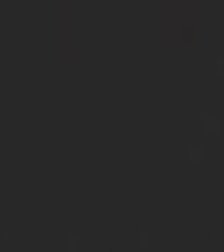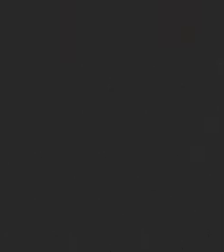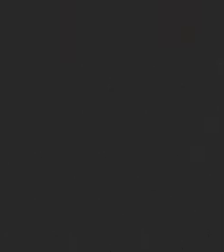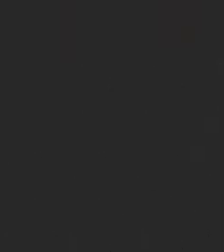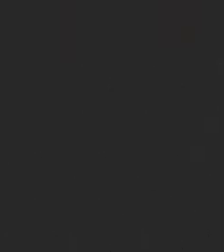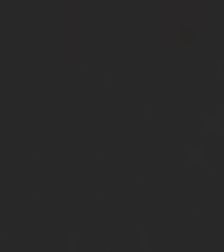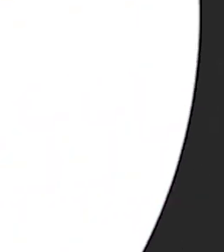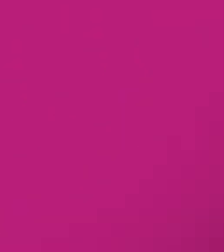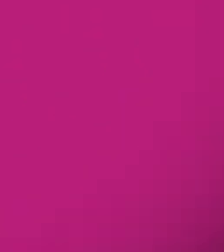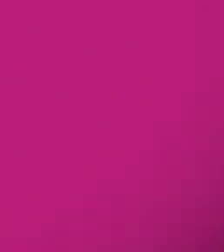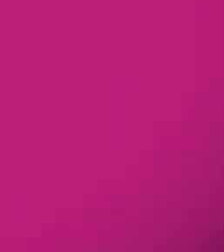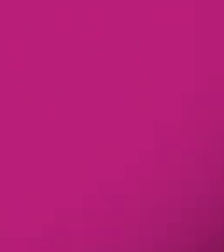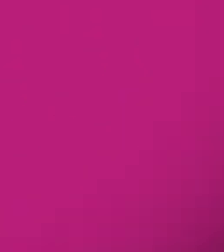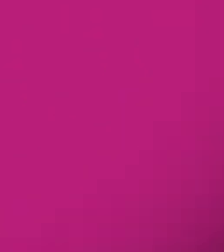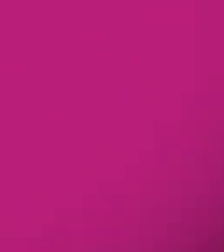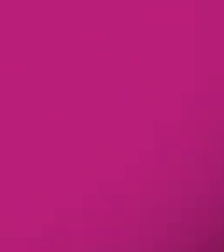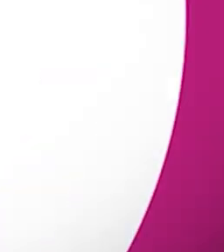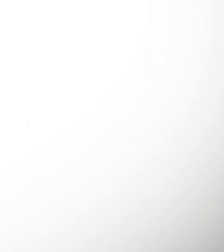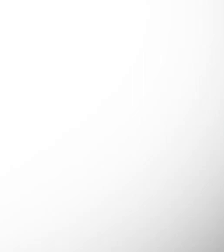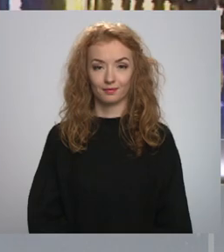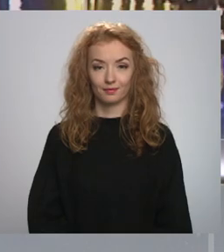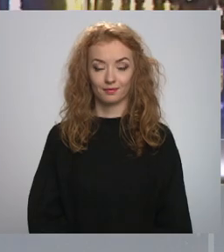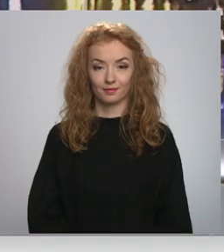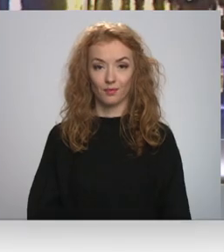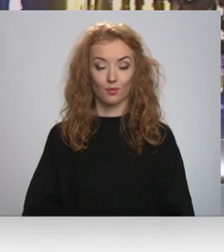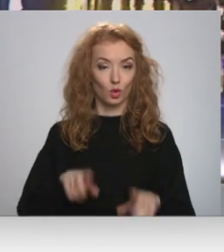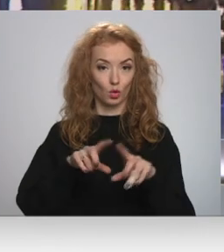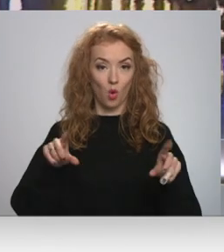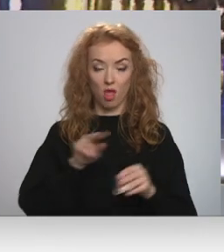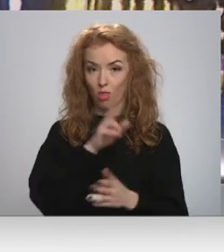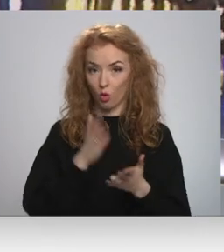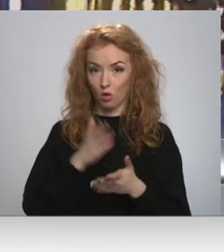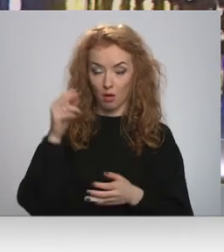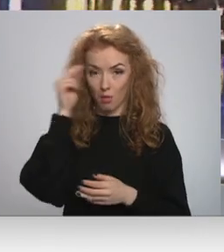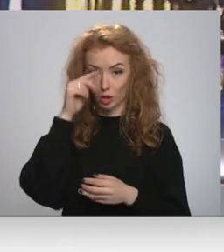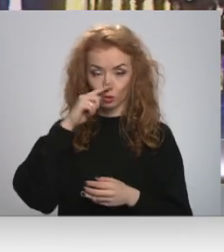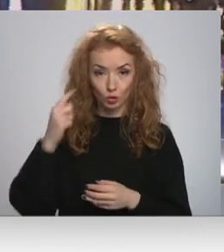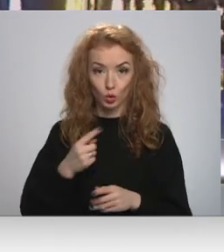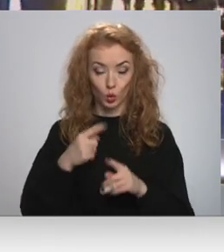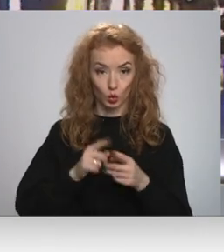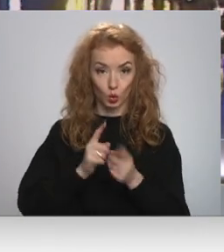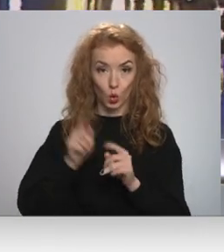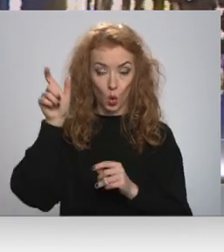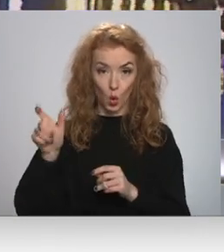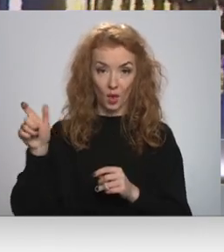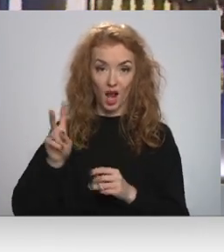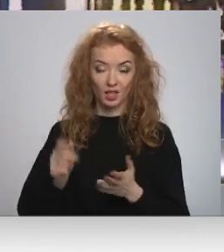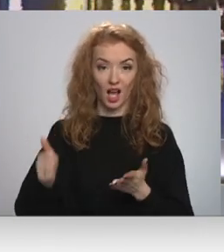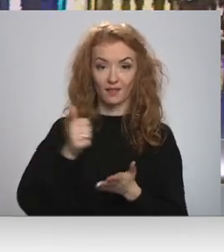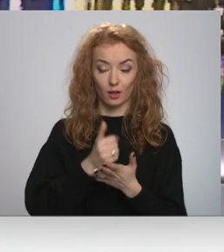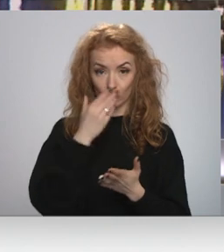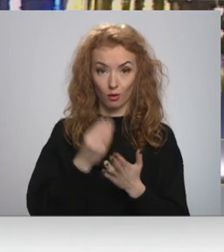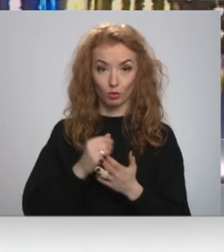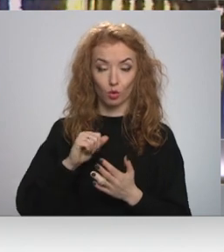Re! Viss ēters ir te! Skolās nenotiek stundas un strādājušie skolotāji, kuri aizvieto savus